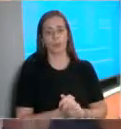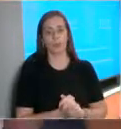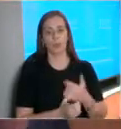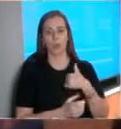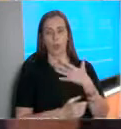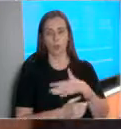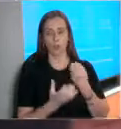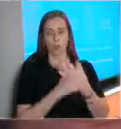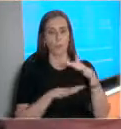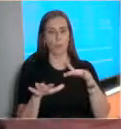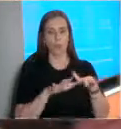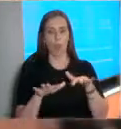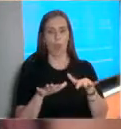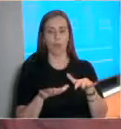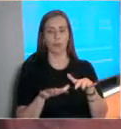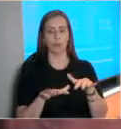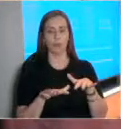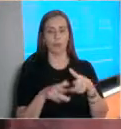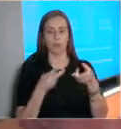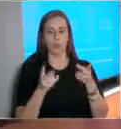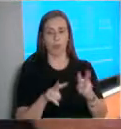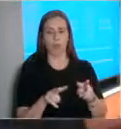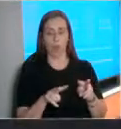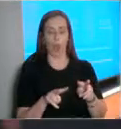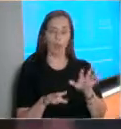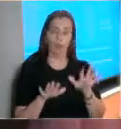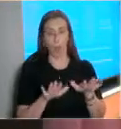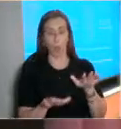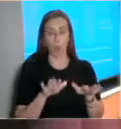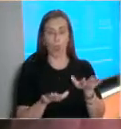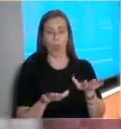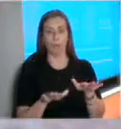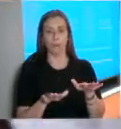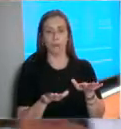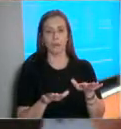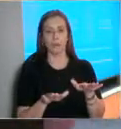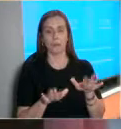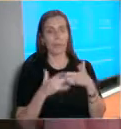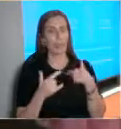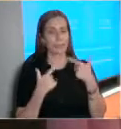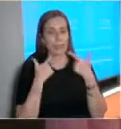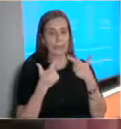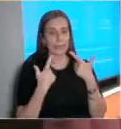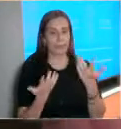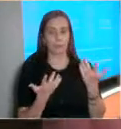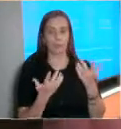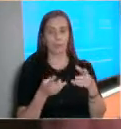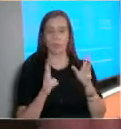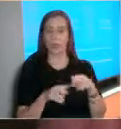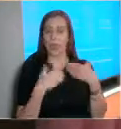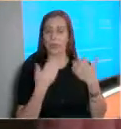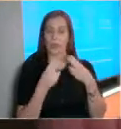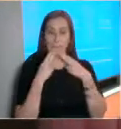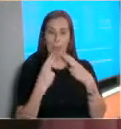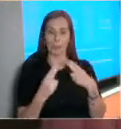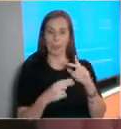אני רוצה שתקום ממשלה ושתוכל פחות או יותר, איך להסביר את זה, שתוכל לתת